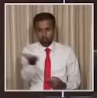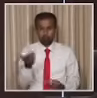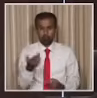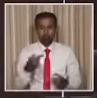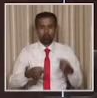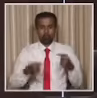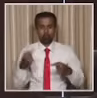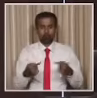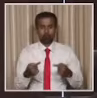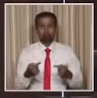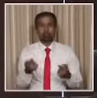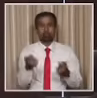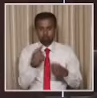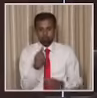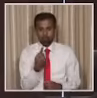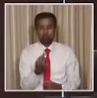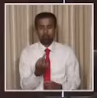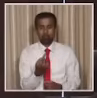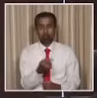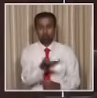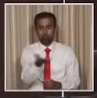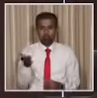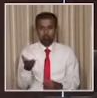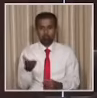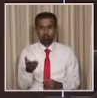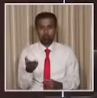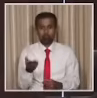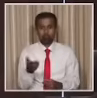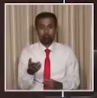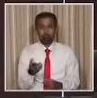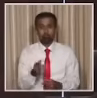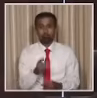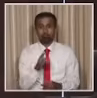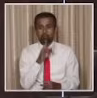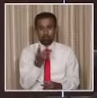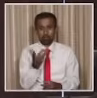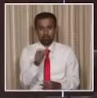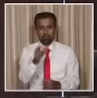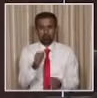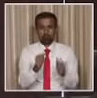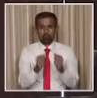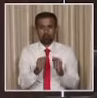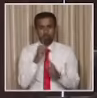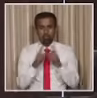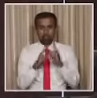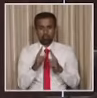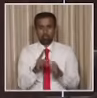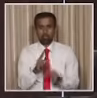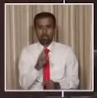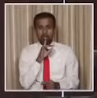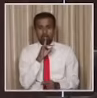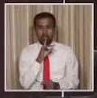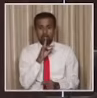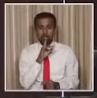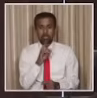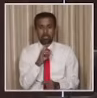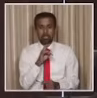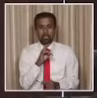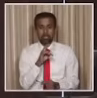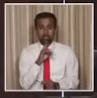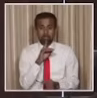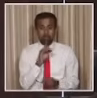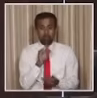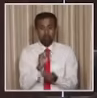විවාදේ. ඔබතුමාලගේ ගෙනාව විවාදේ නා. ඔබතුමාලගේ මේ ලැජ්ජහනාර නැති කට්ටිය කීප දෙනෙක් මේක වාඩිලා කතා කරාට ලැජ්ජහනාර තියෙන මේ